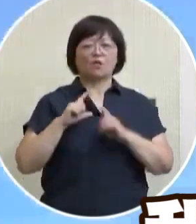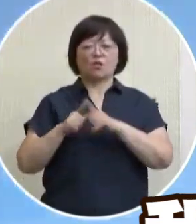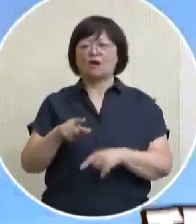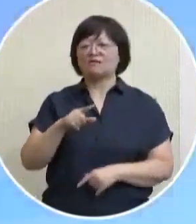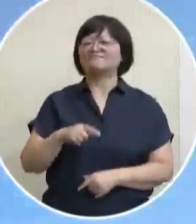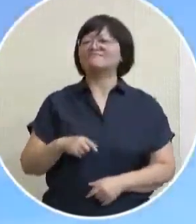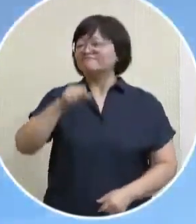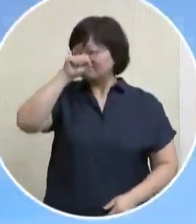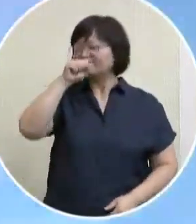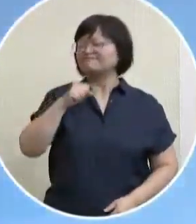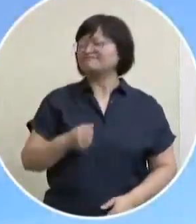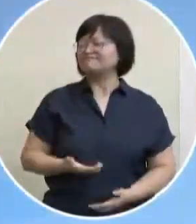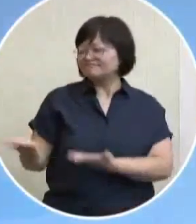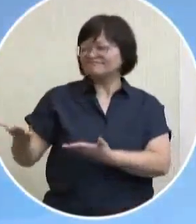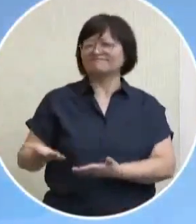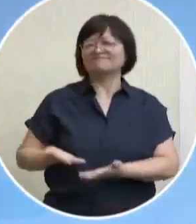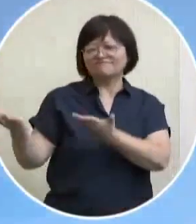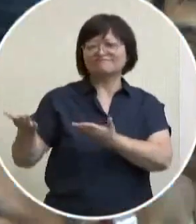please, do it.